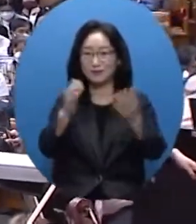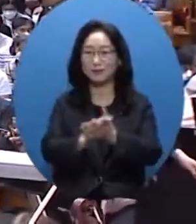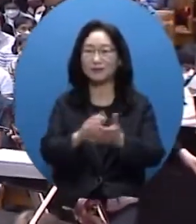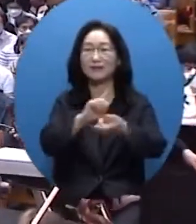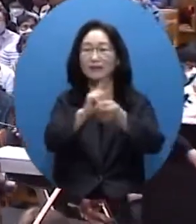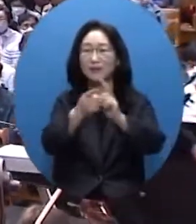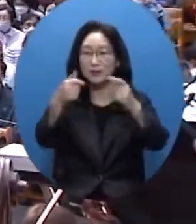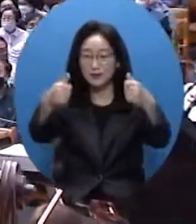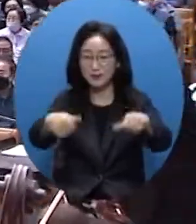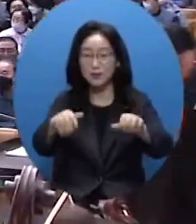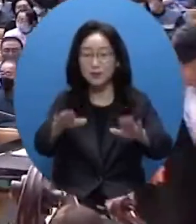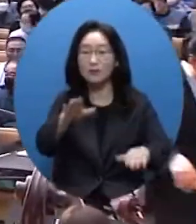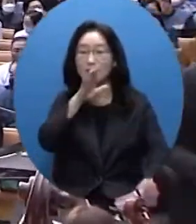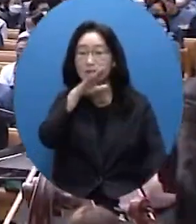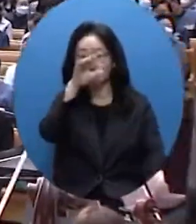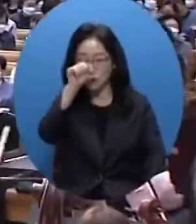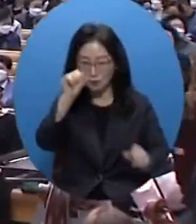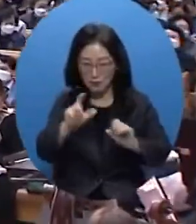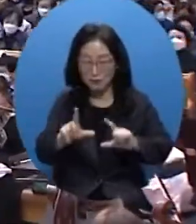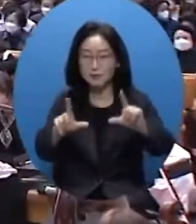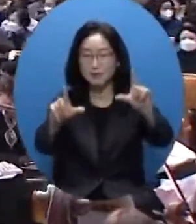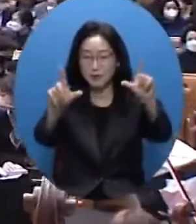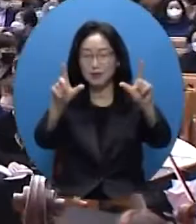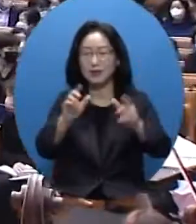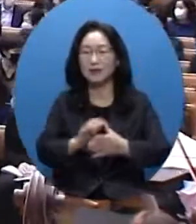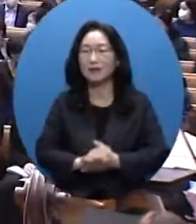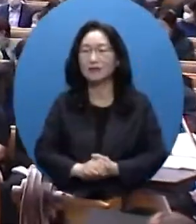인상 하겠습니다 오늘은 참으로 좋은 날입니다